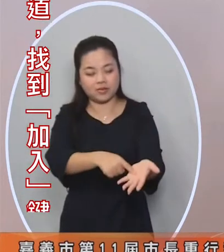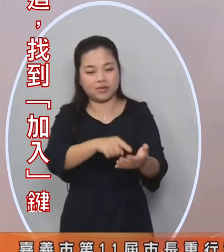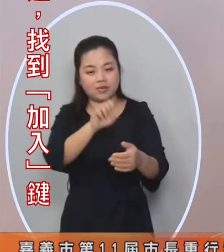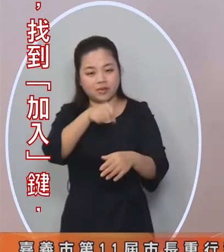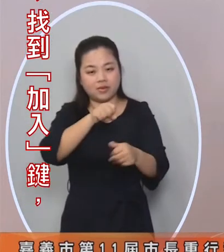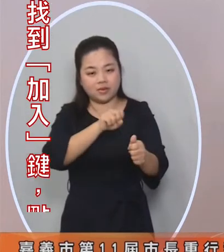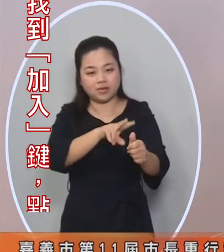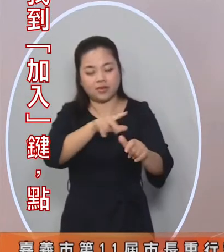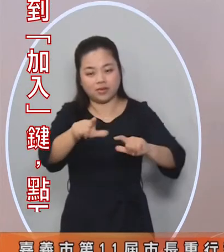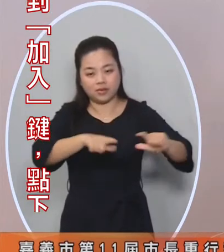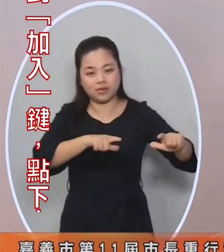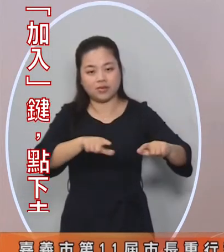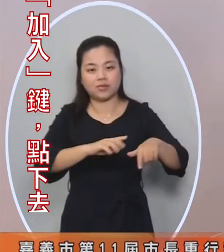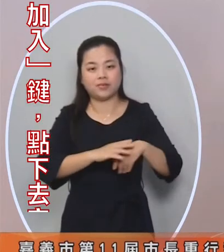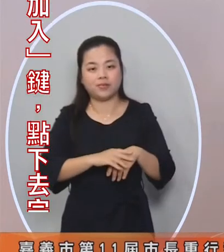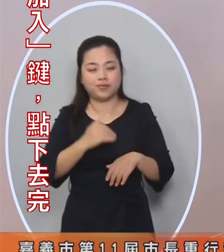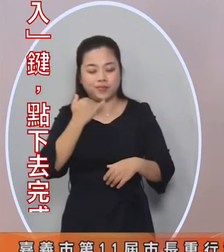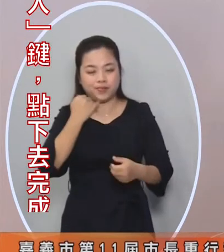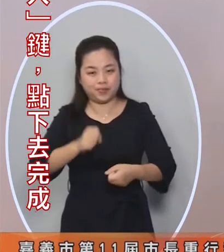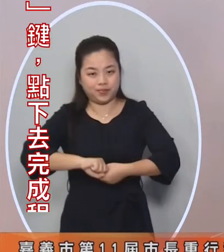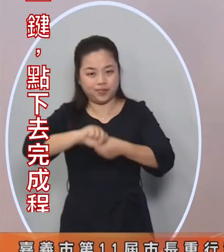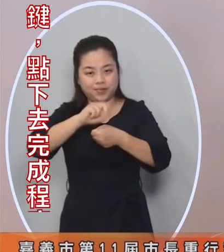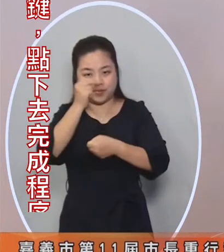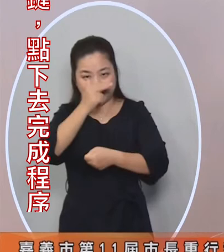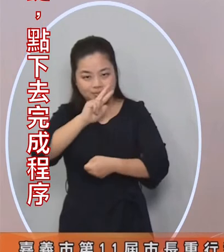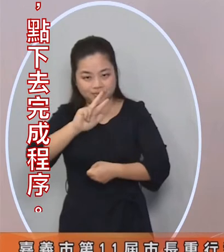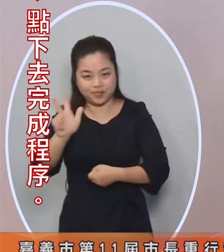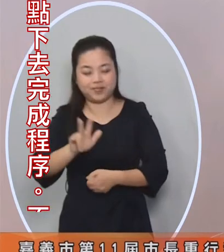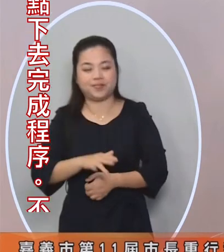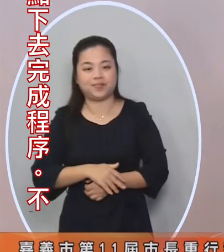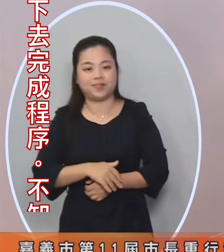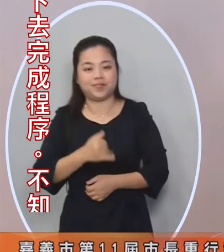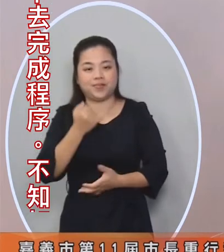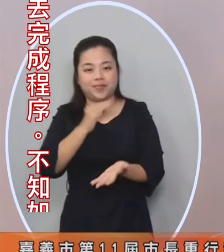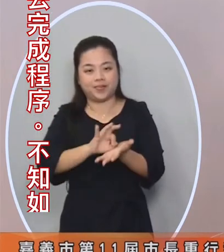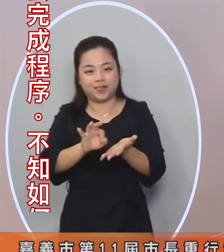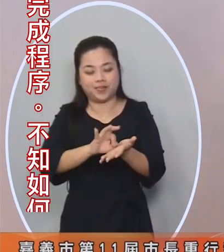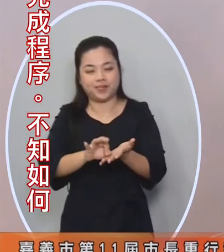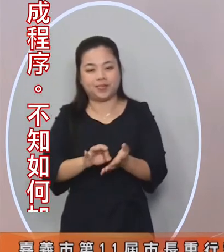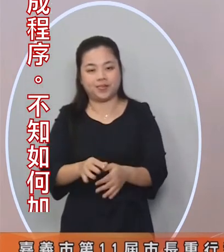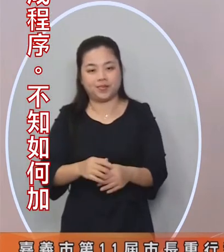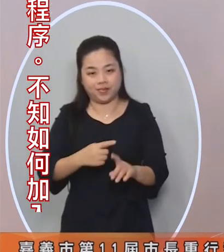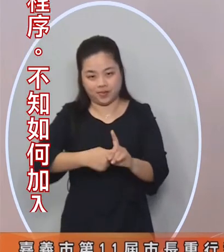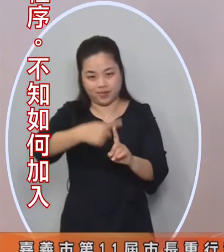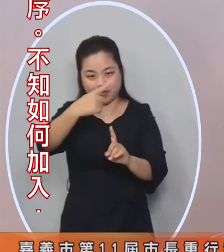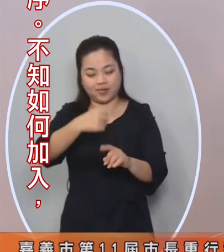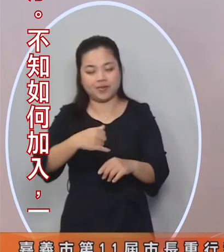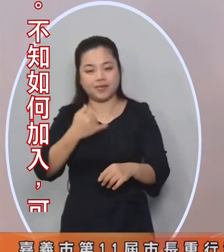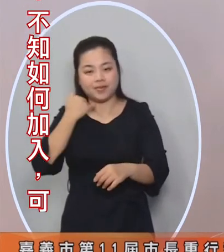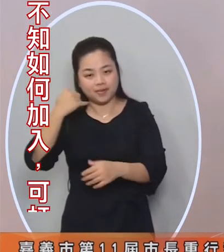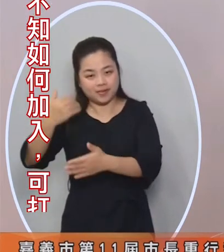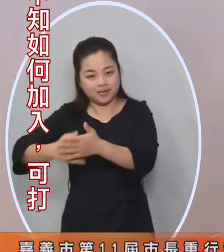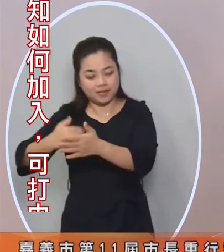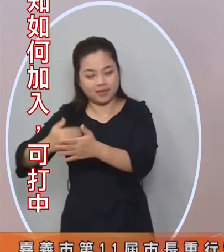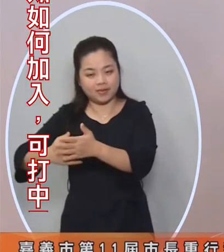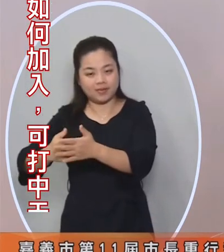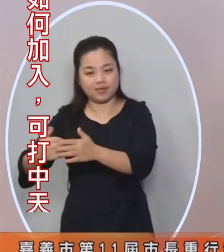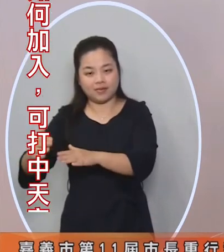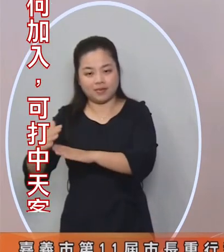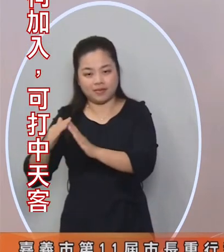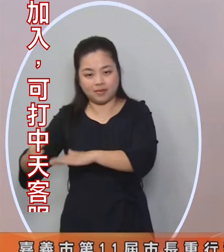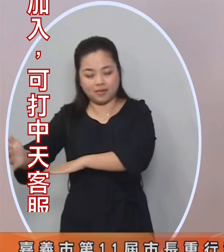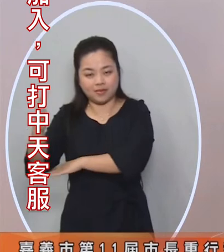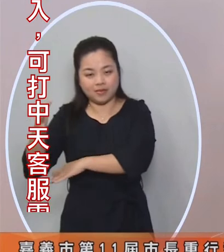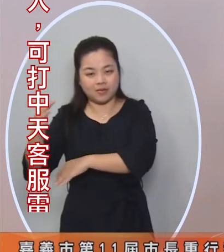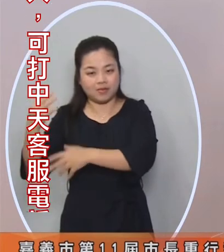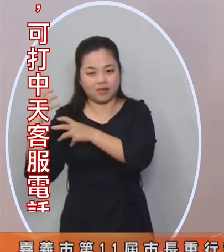园，如此可增加各个公园的特色及提升使用率，也可降低市政府对公园管理费